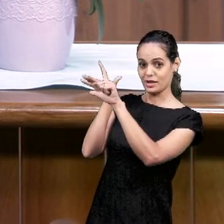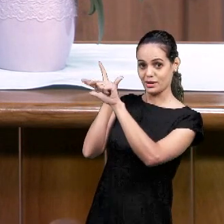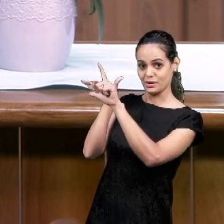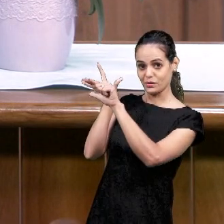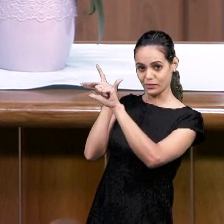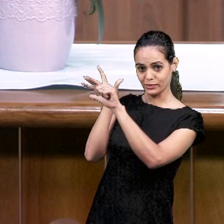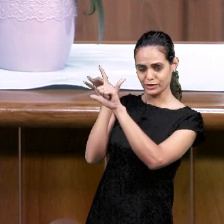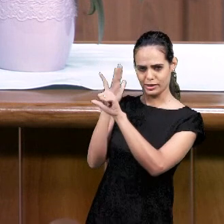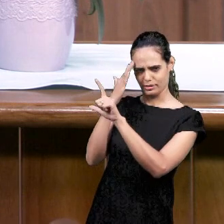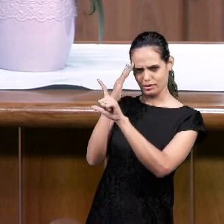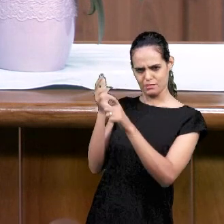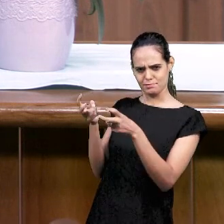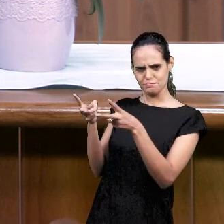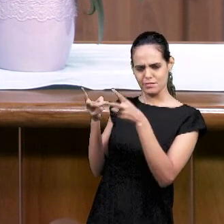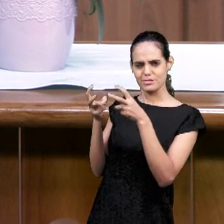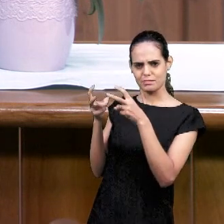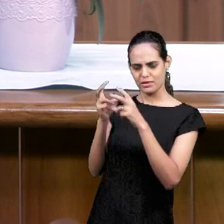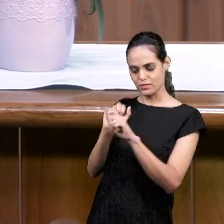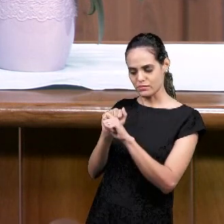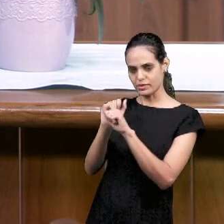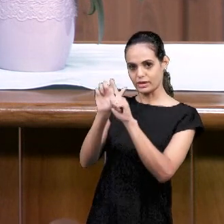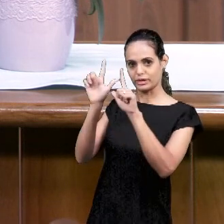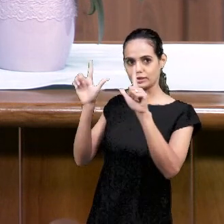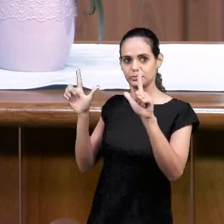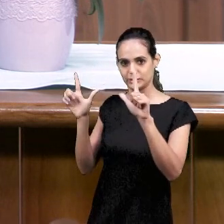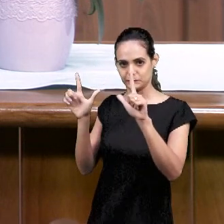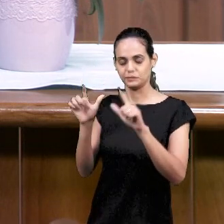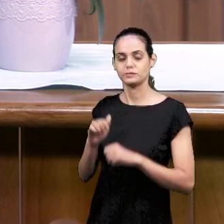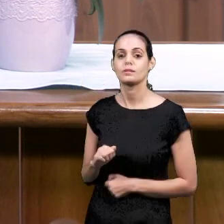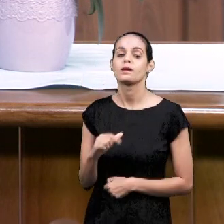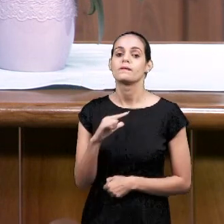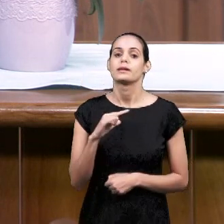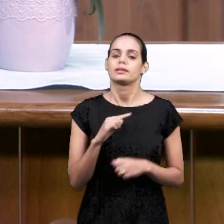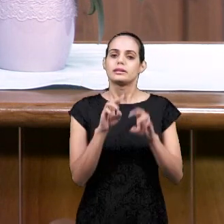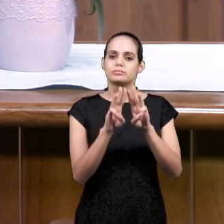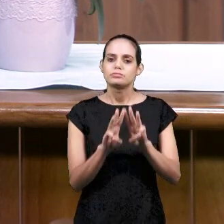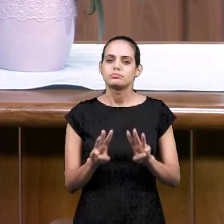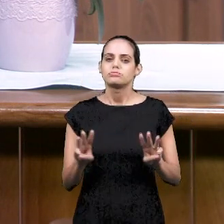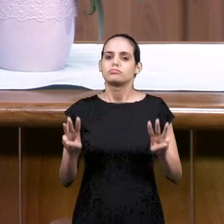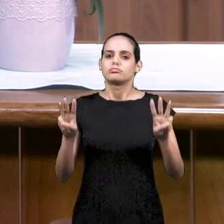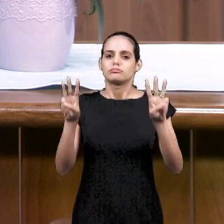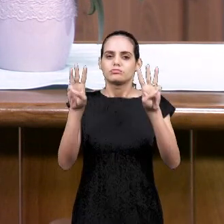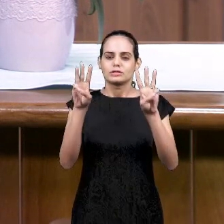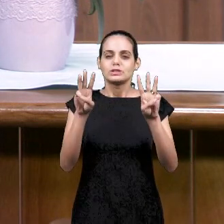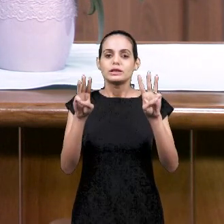Regardez bien, vous pouvez identifier le QR code. Vous pouvez entrer à la page